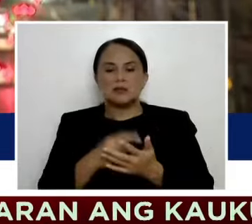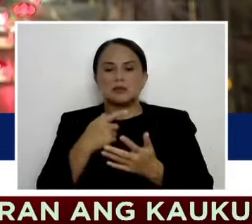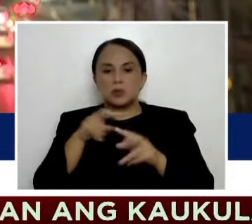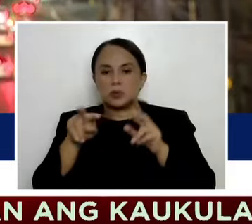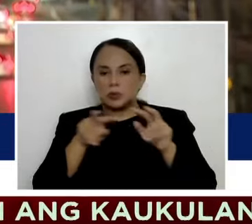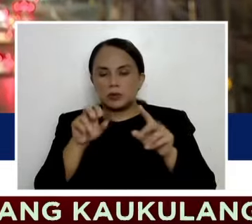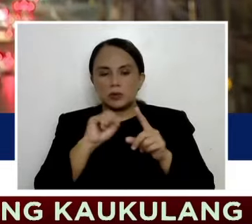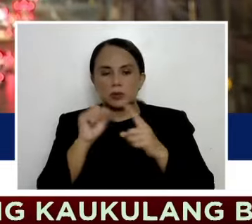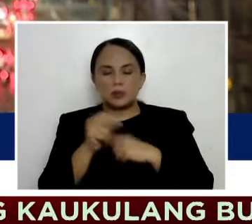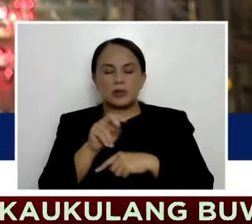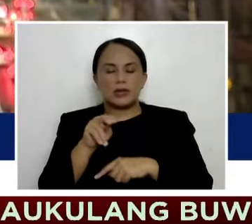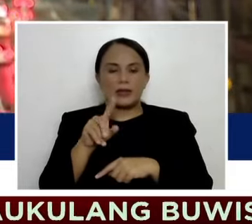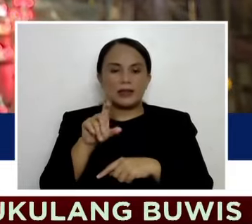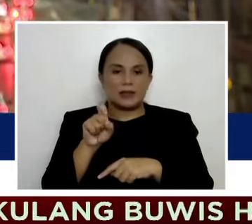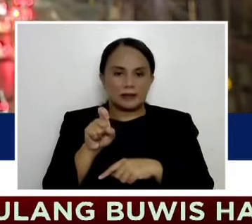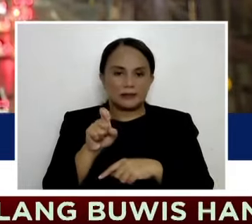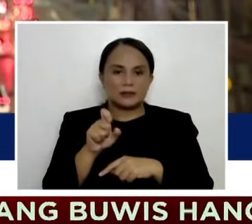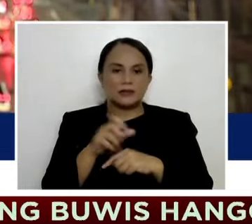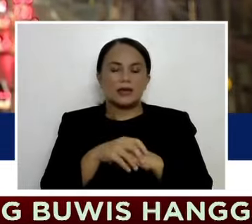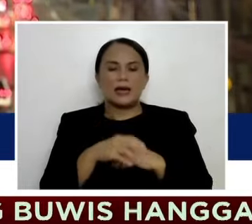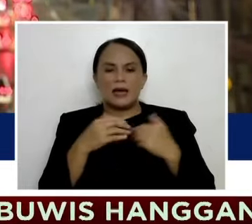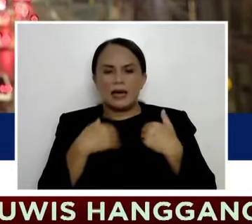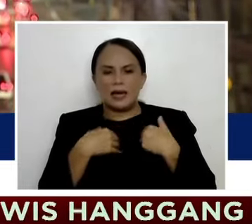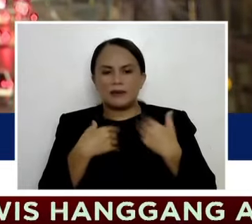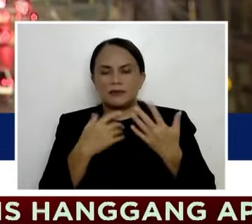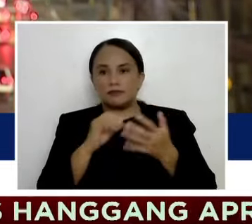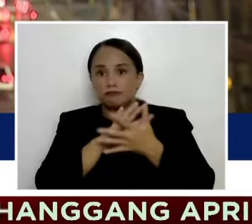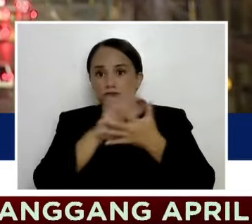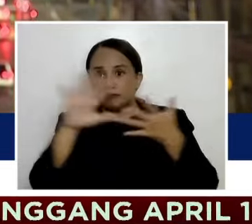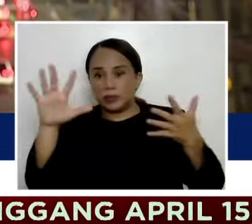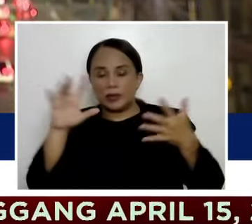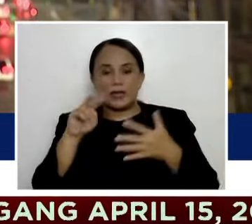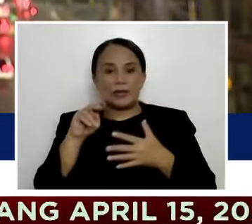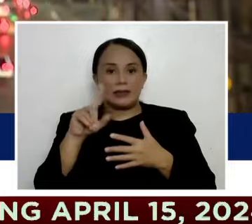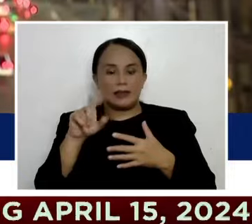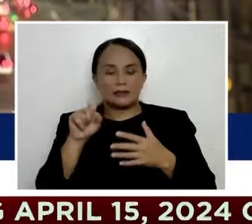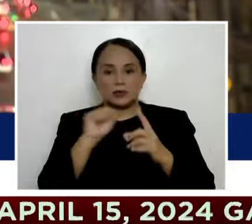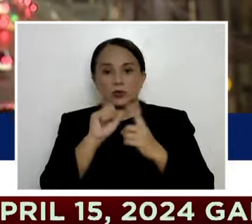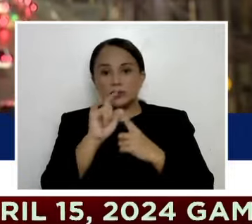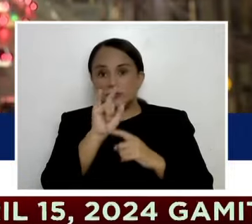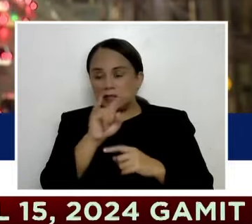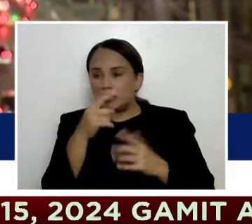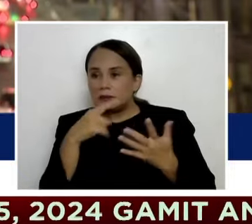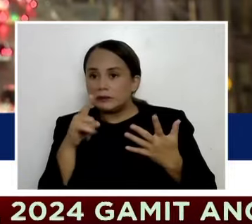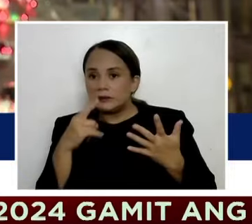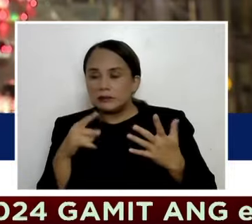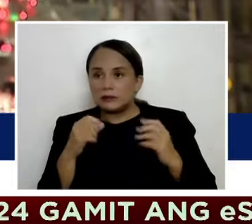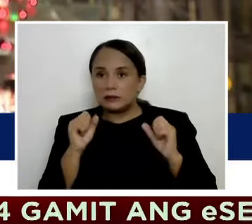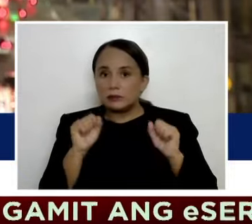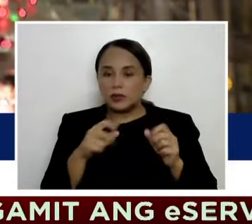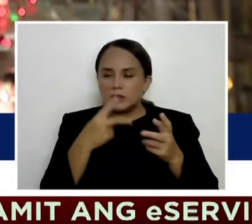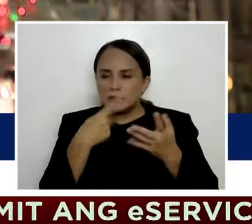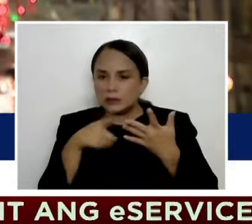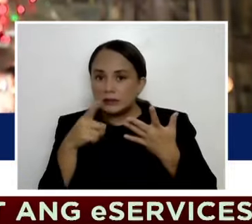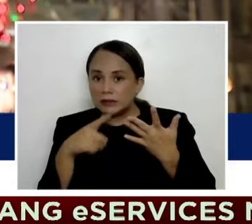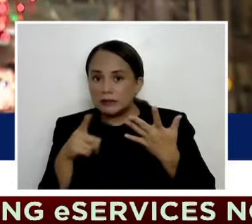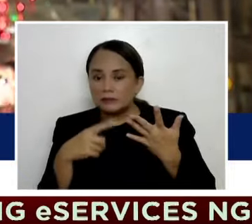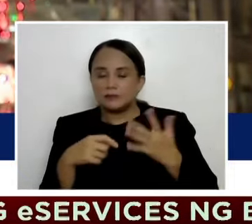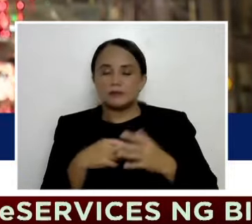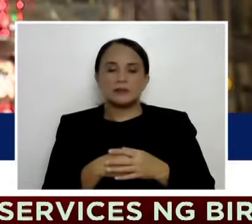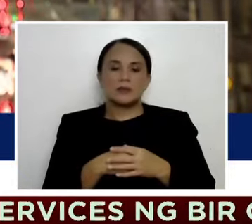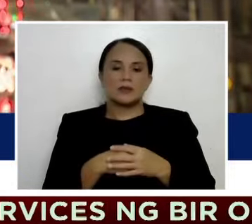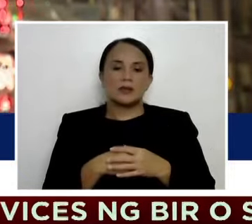sa NLEX, sa may mga live stream ang mismong NLEX sa social media accounts nila na pwede nilang i-monitor yun. Kaya